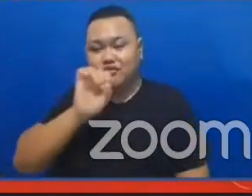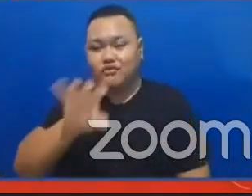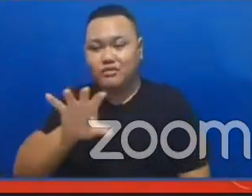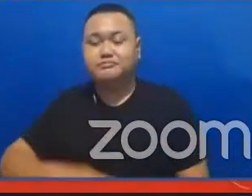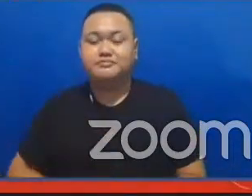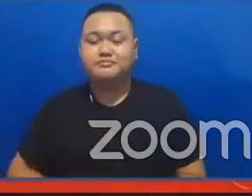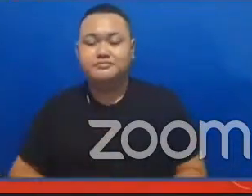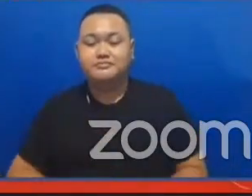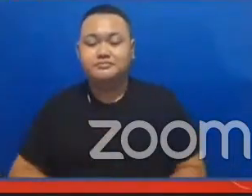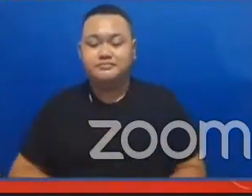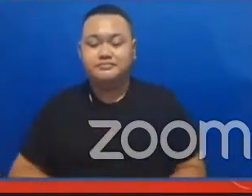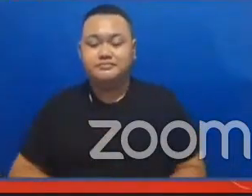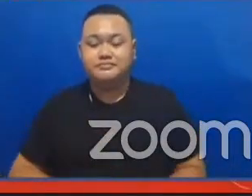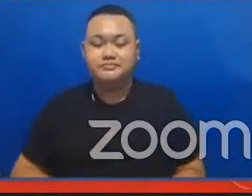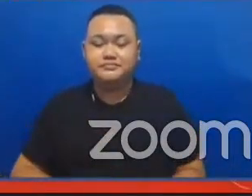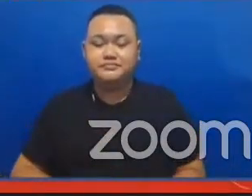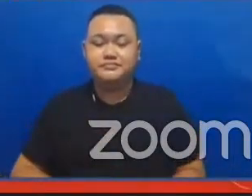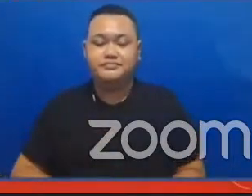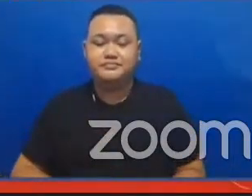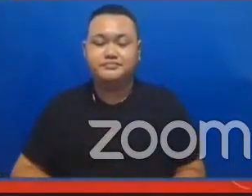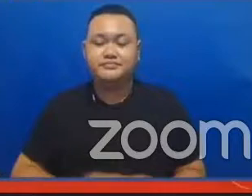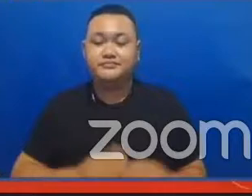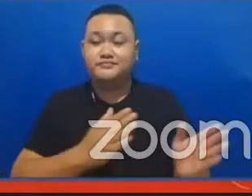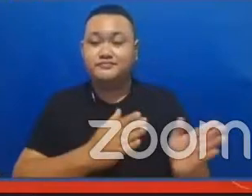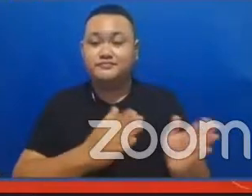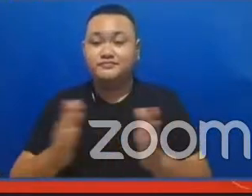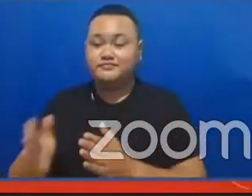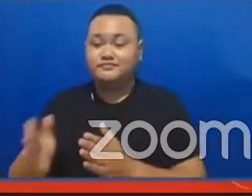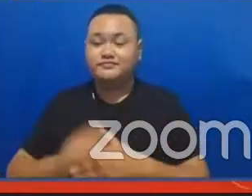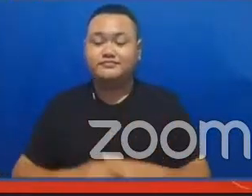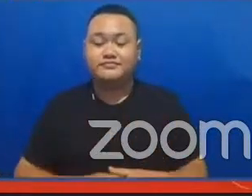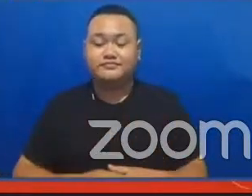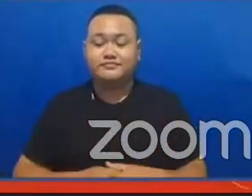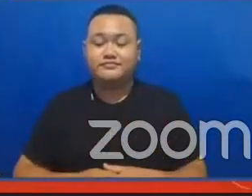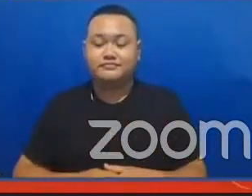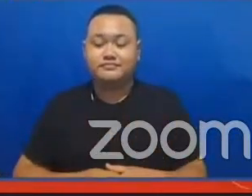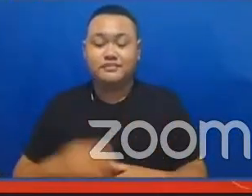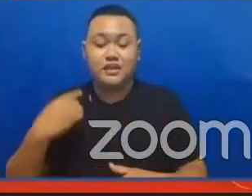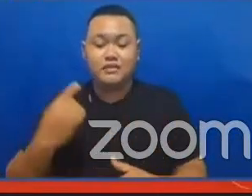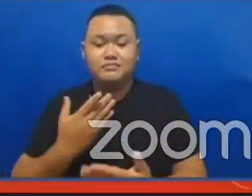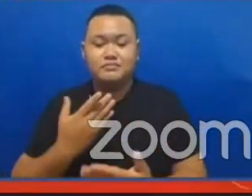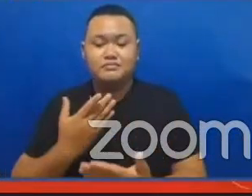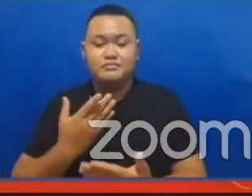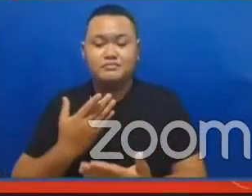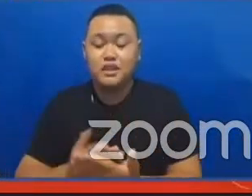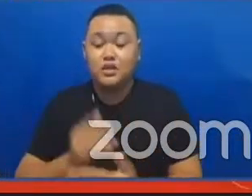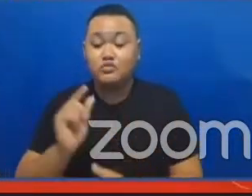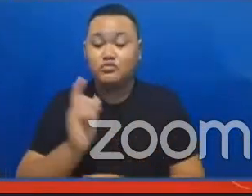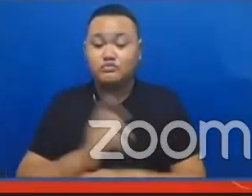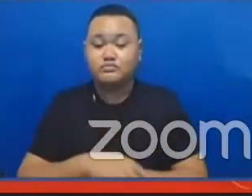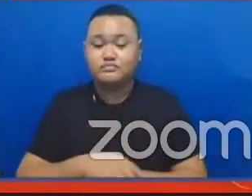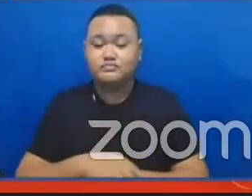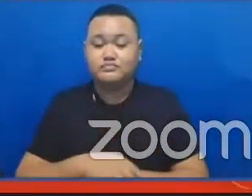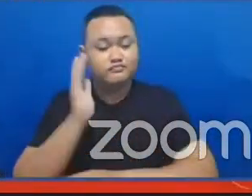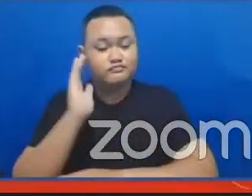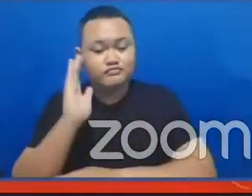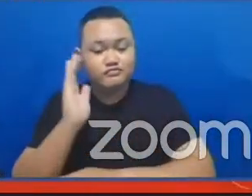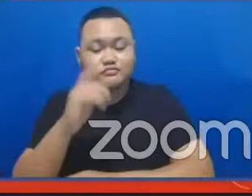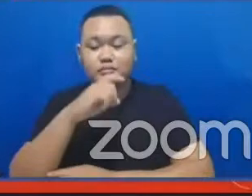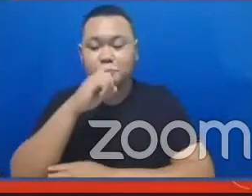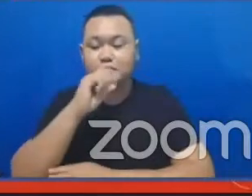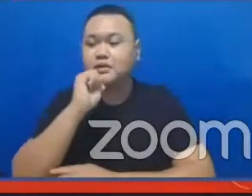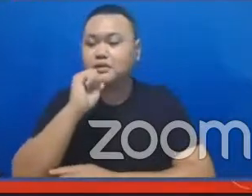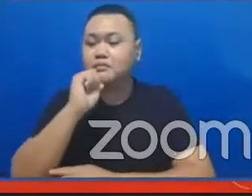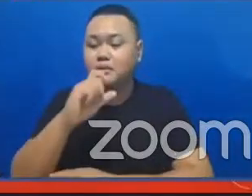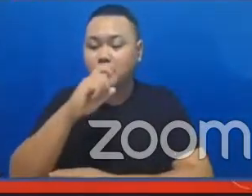Selanjutnya untuk sesi keempat kami persilakan kepada Bapak Ariza Wahono